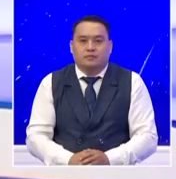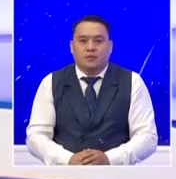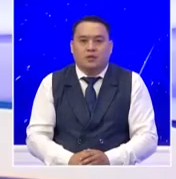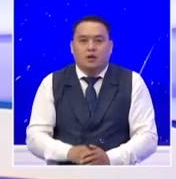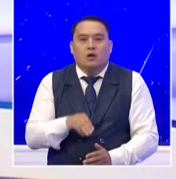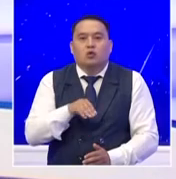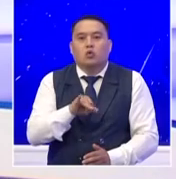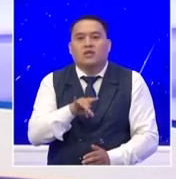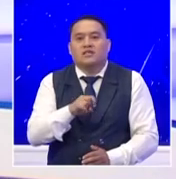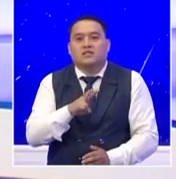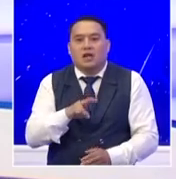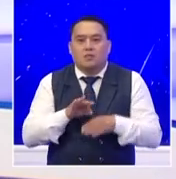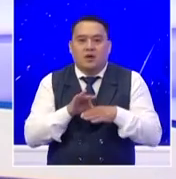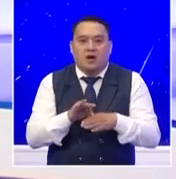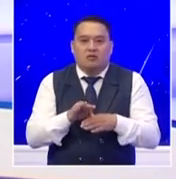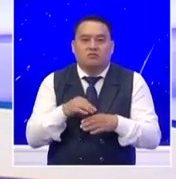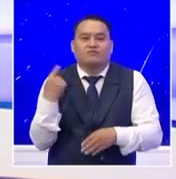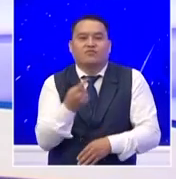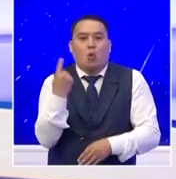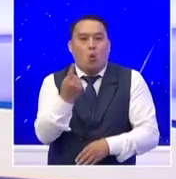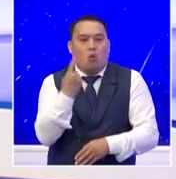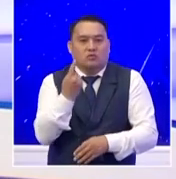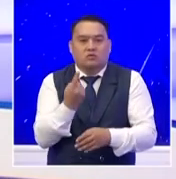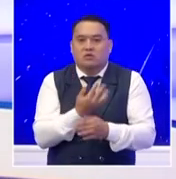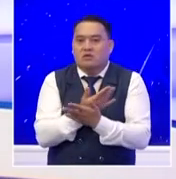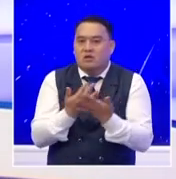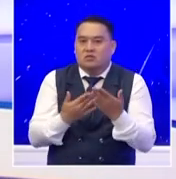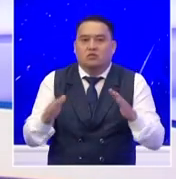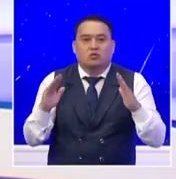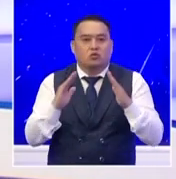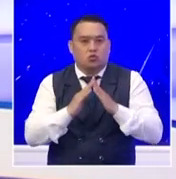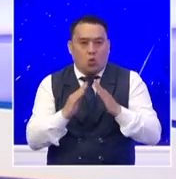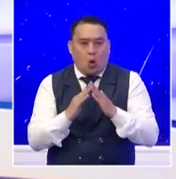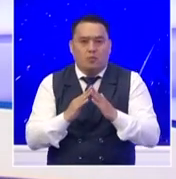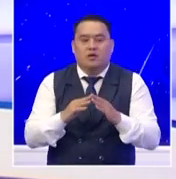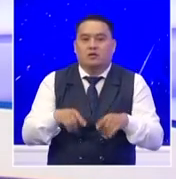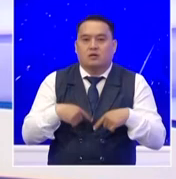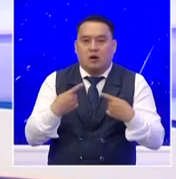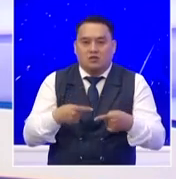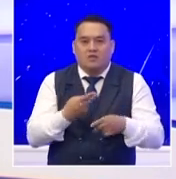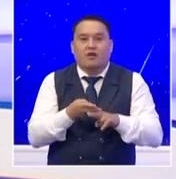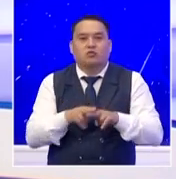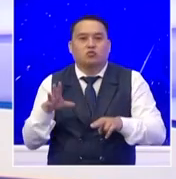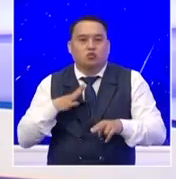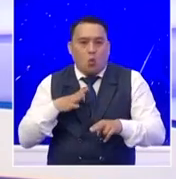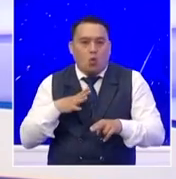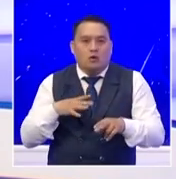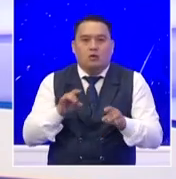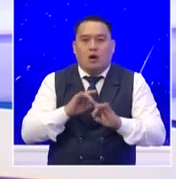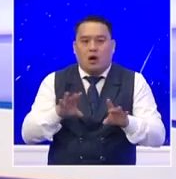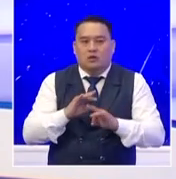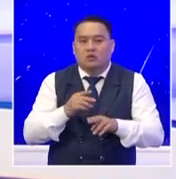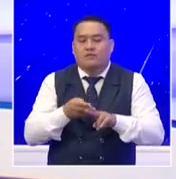В Туркестанской области прошел смерч, разрушивший несколько домов села Койло, передает корреспондент Тенгриньюз КЗ. Как